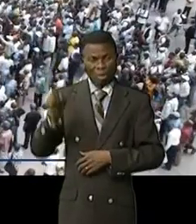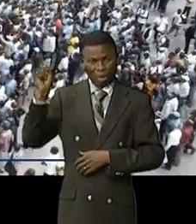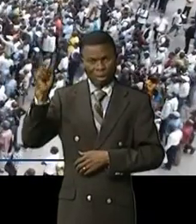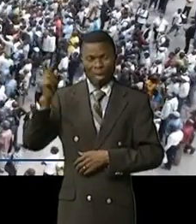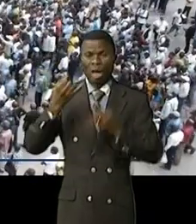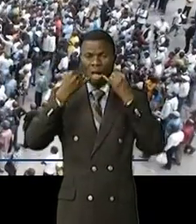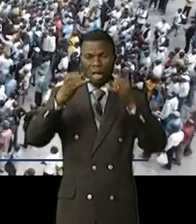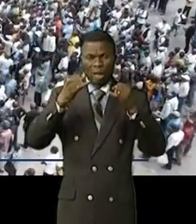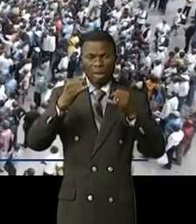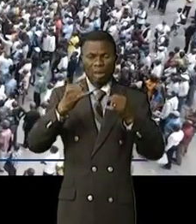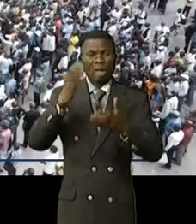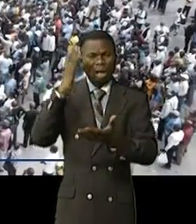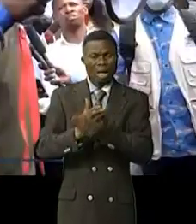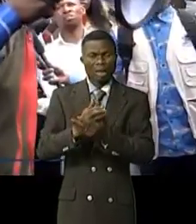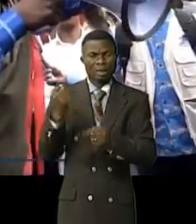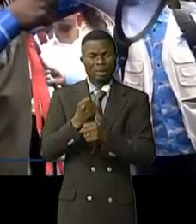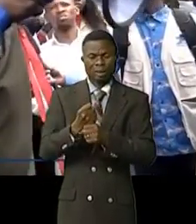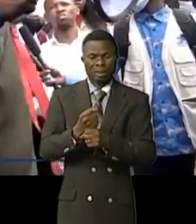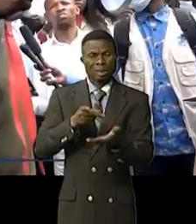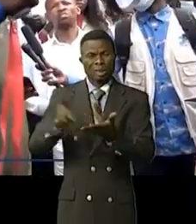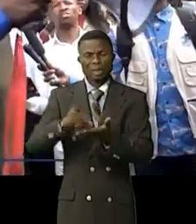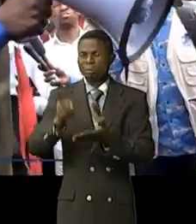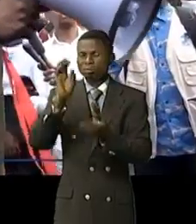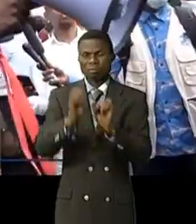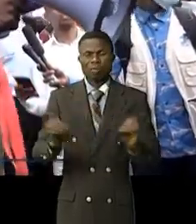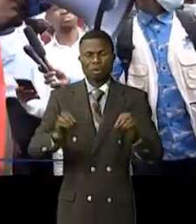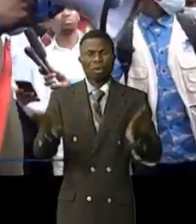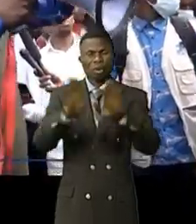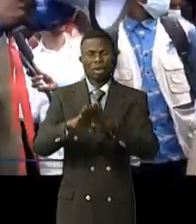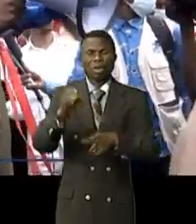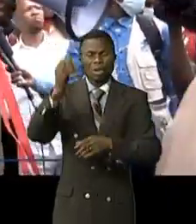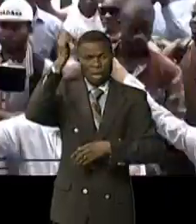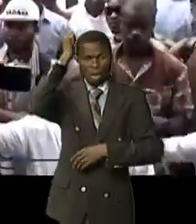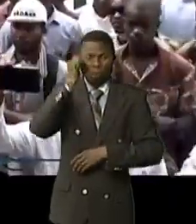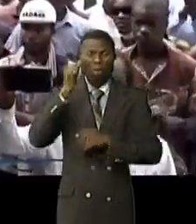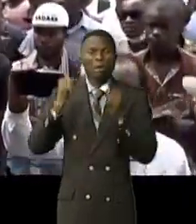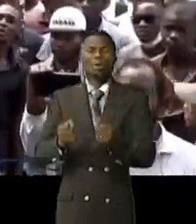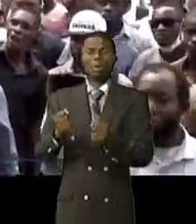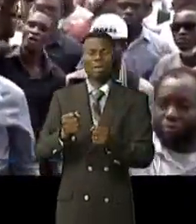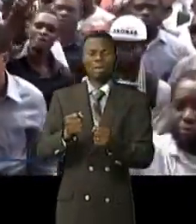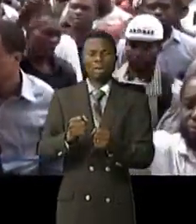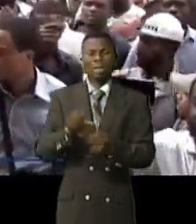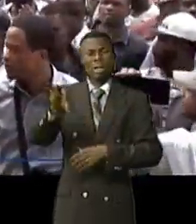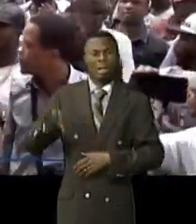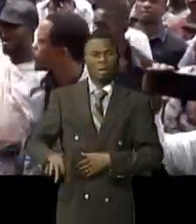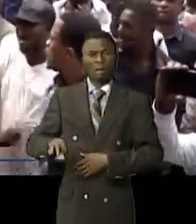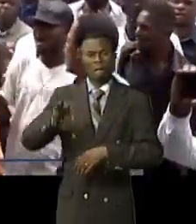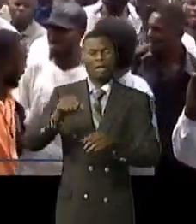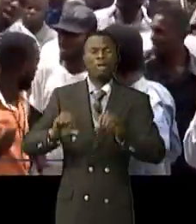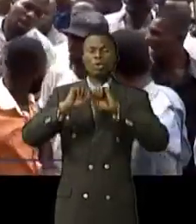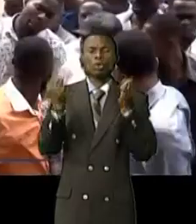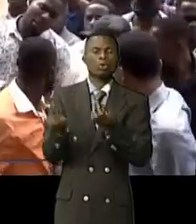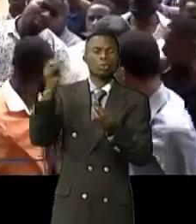annonce l'arrêt total de travail. Non-paiement des salaires, fermeture des ports privés illégaux, non-bénéfice des avantages